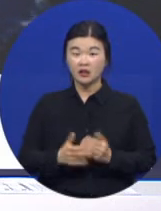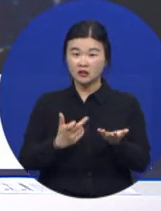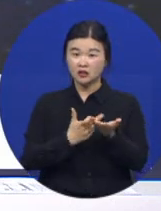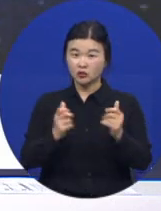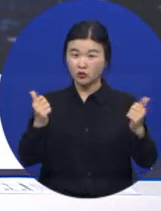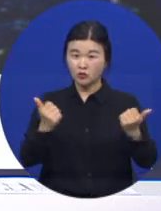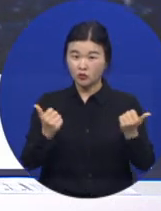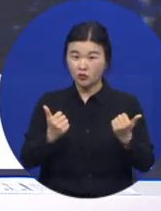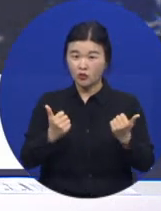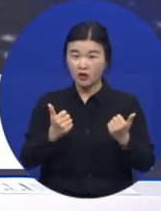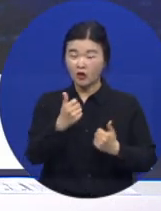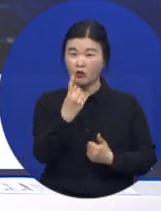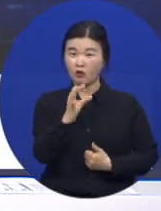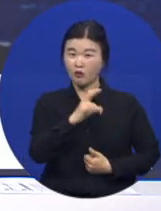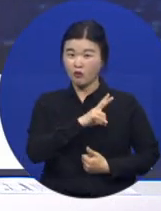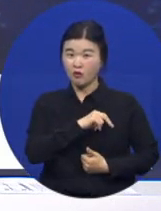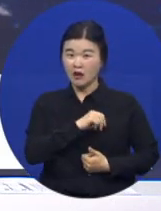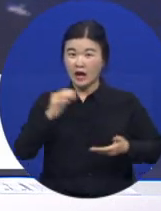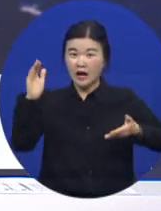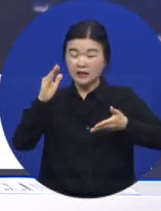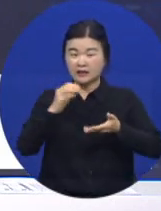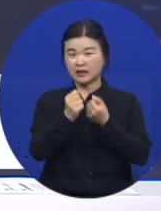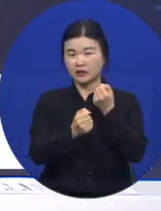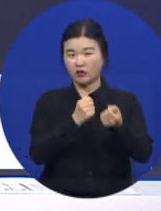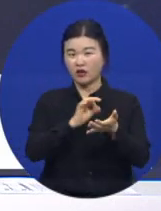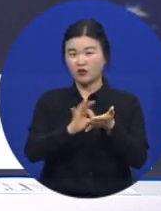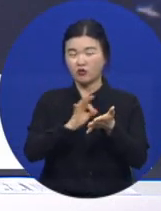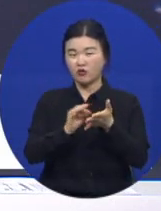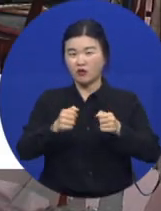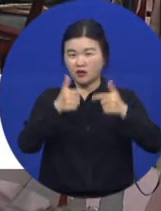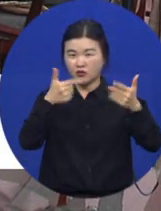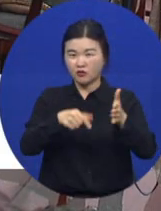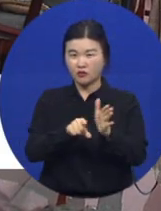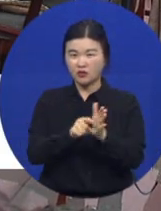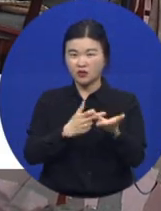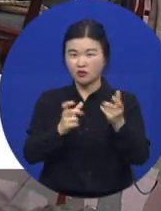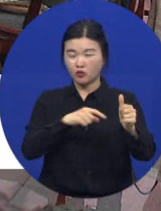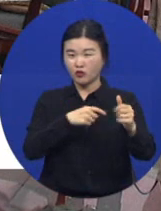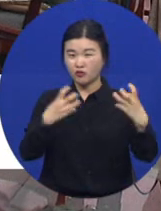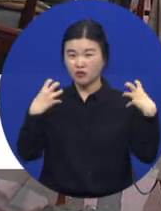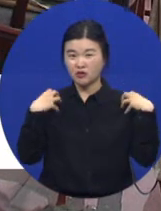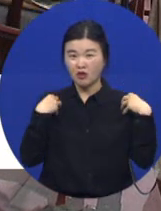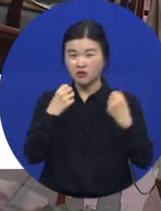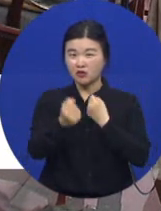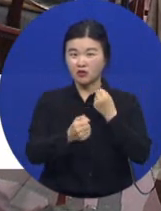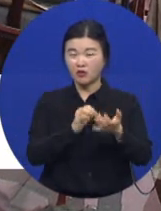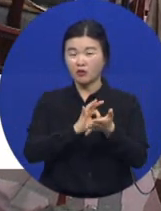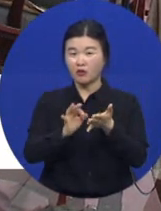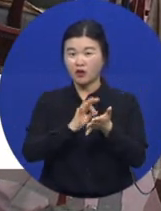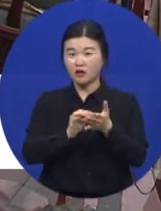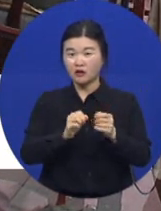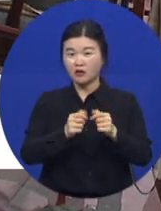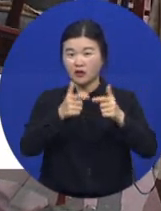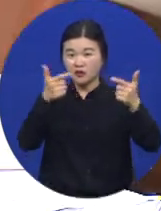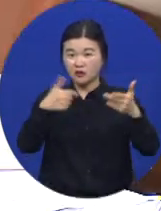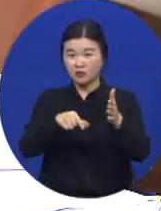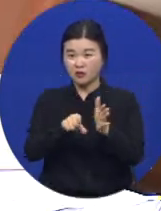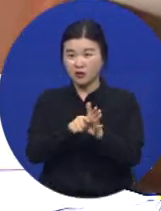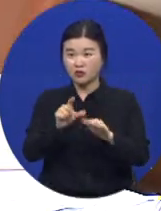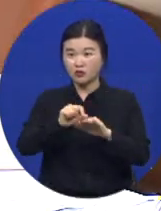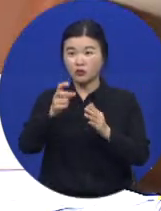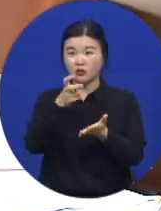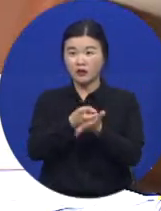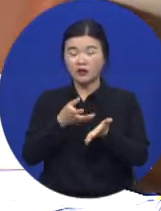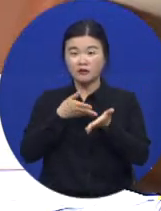제주도의회 홍병환 의원은 학생들의 자전거 이용을 활성화하기 위해 제주도교육청 자전거 이용 활성화에 관한 조례